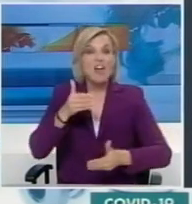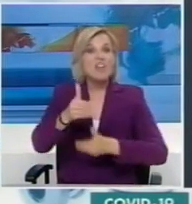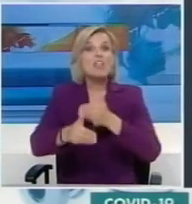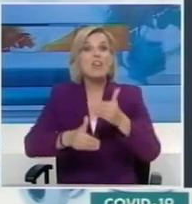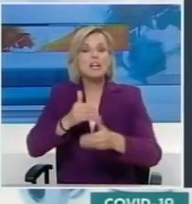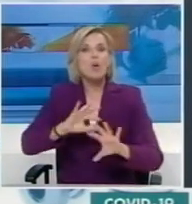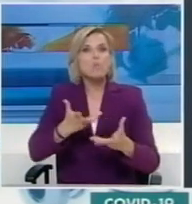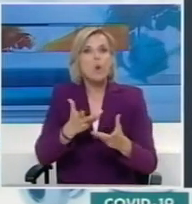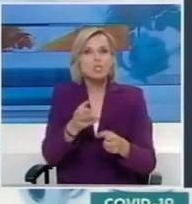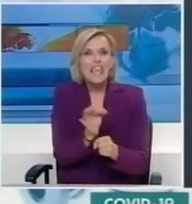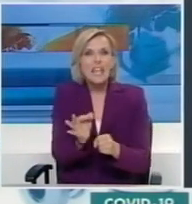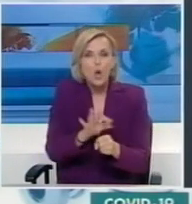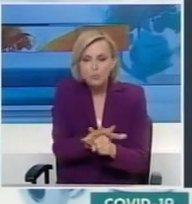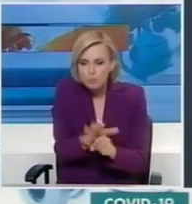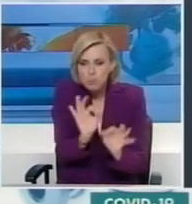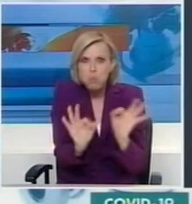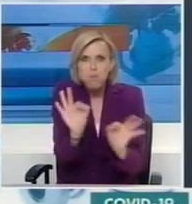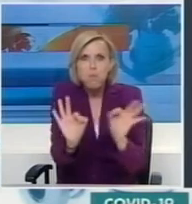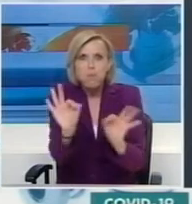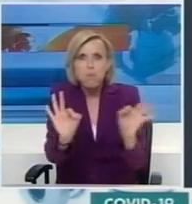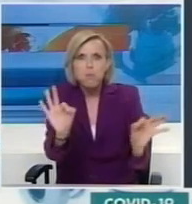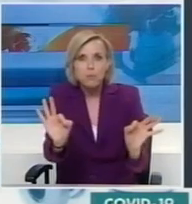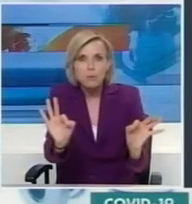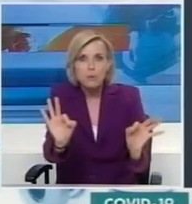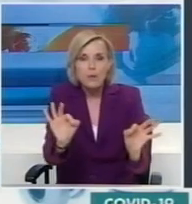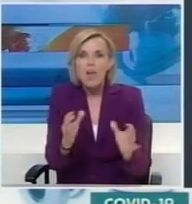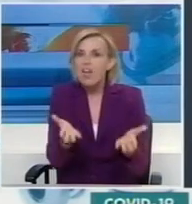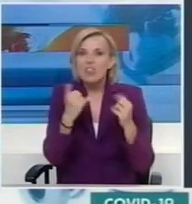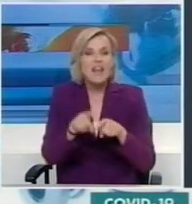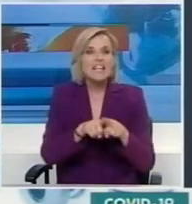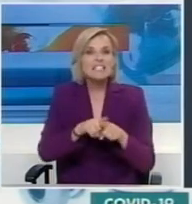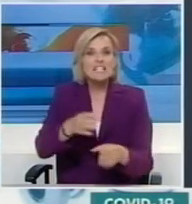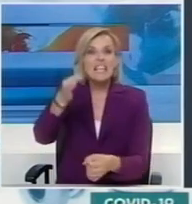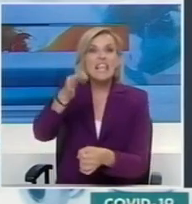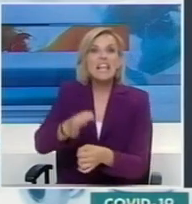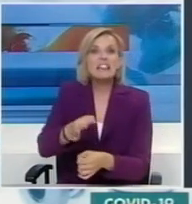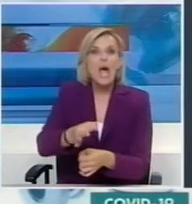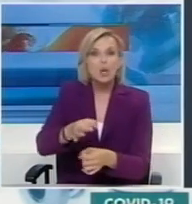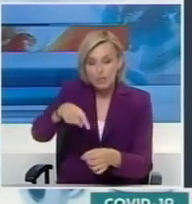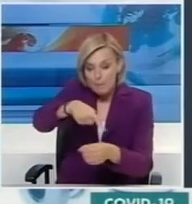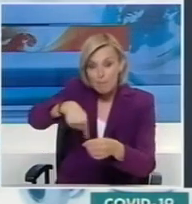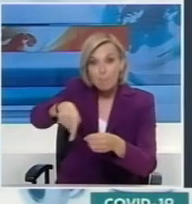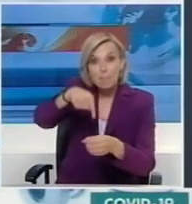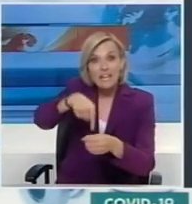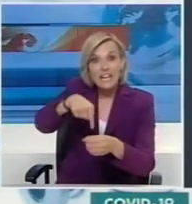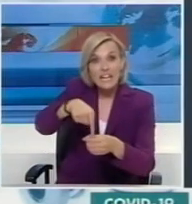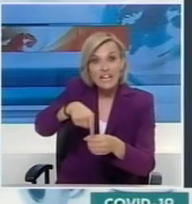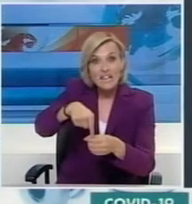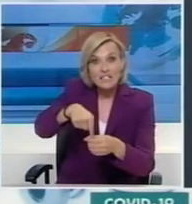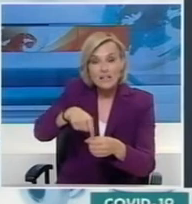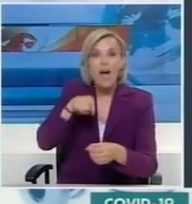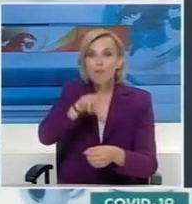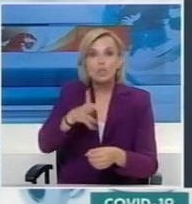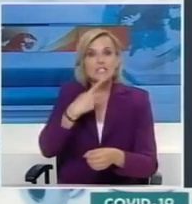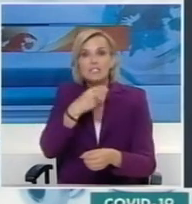πολλαπλασιασμού του ιού αφορά το κύτταρο του ξενιστή χωρίς να αφορά τον πυρήνα του κυττάρου. Τι σημαίνει αυτό? Σημαίνει πρακτικά πως ο ιός δεν προκαλεί